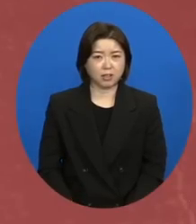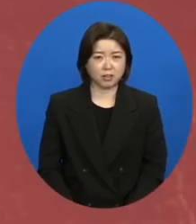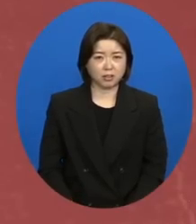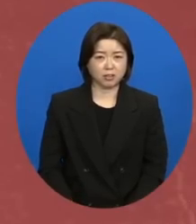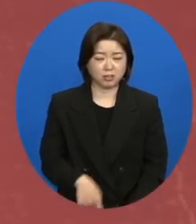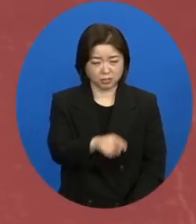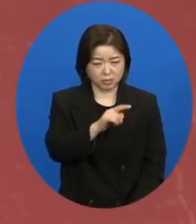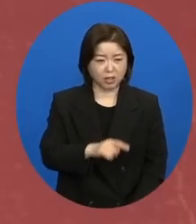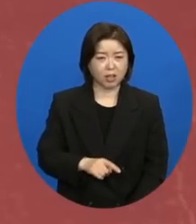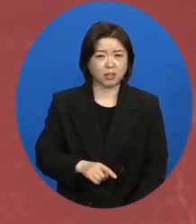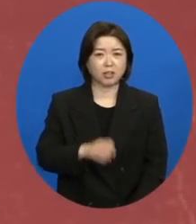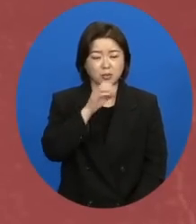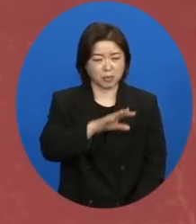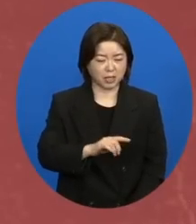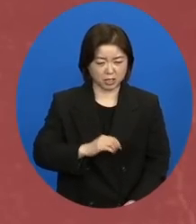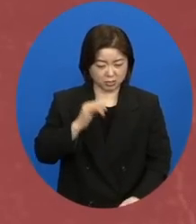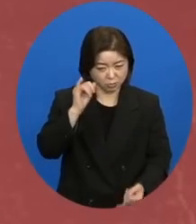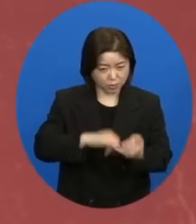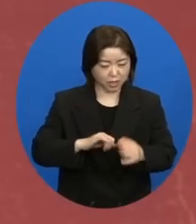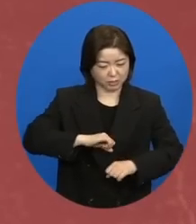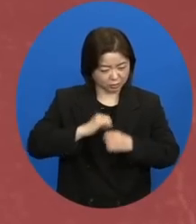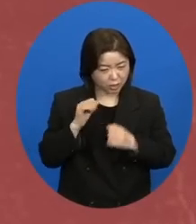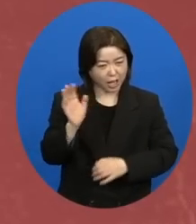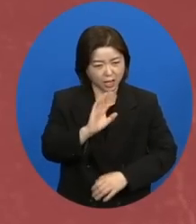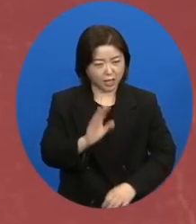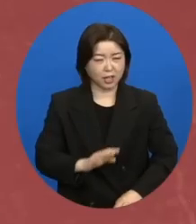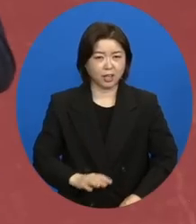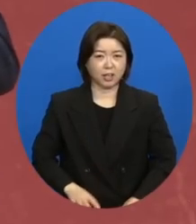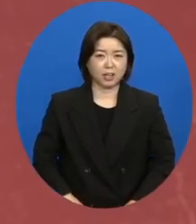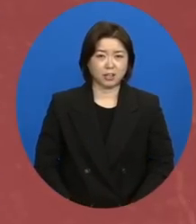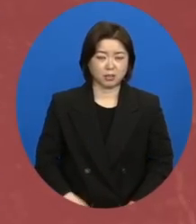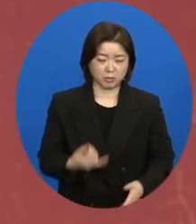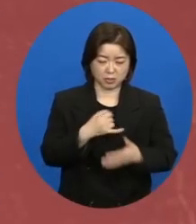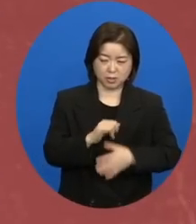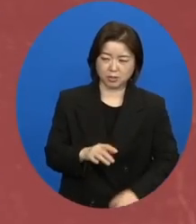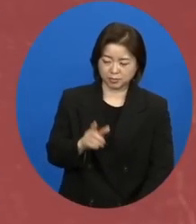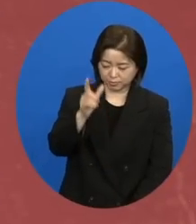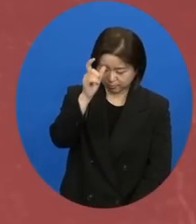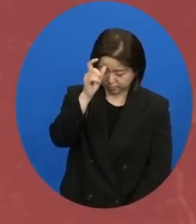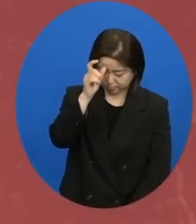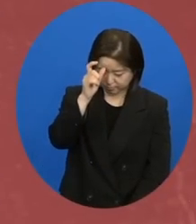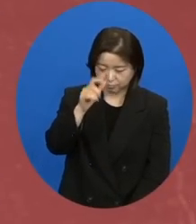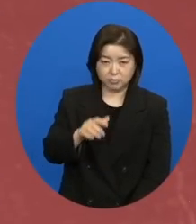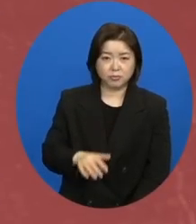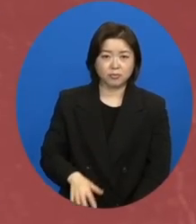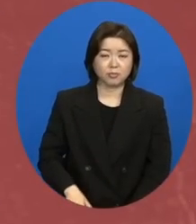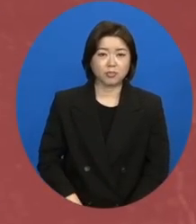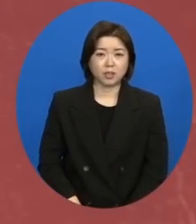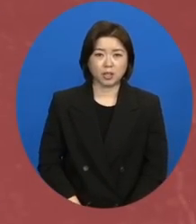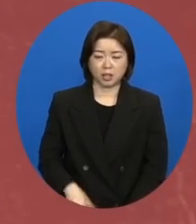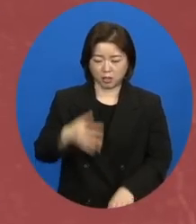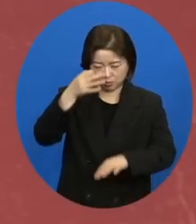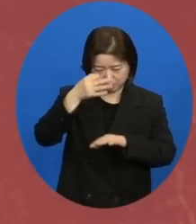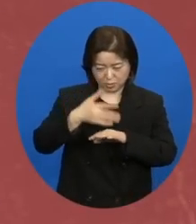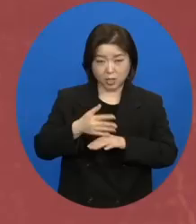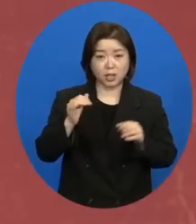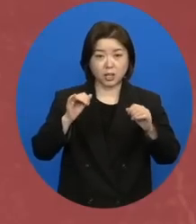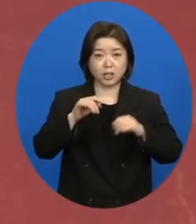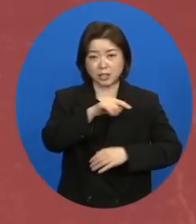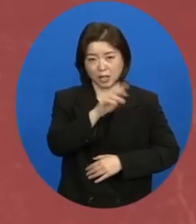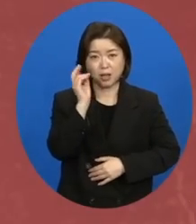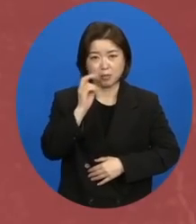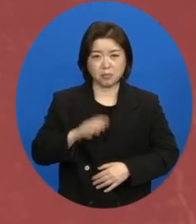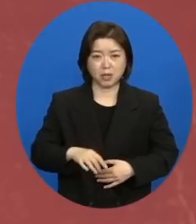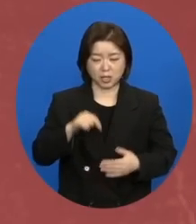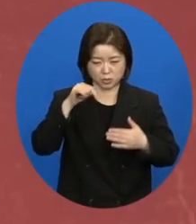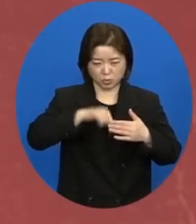왜 그렇게 얘기하는데 그걸 안 지키냐. 그러면 우리 큰 애는 가만히 있어. 왜냐면 미안한가 봐.